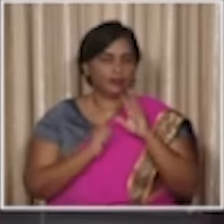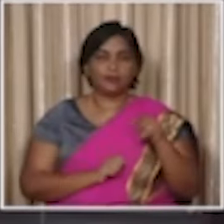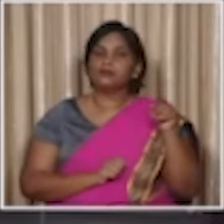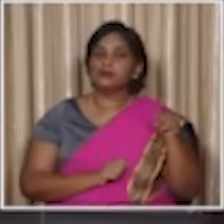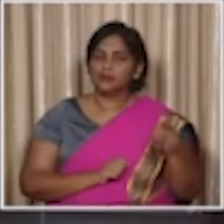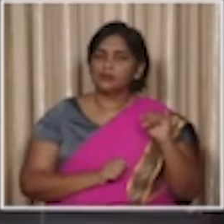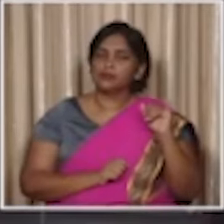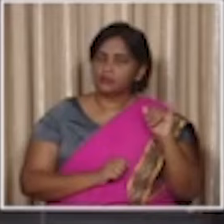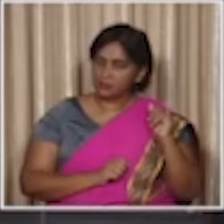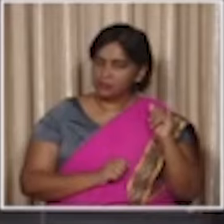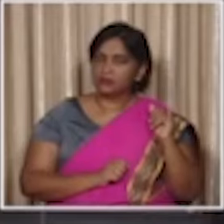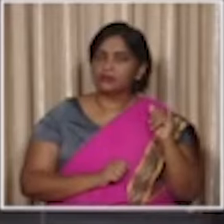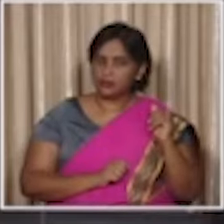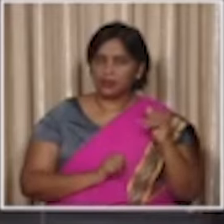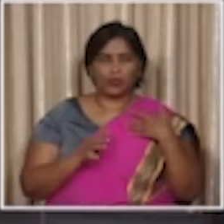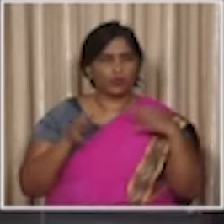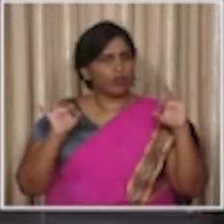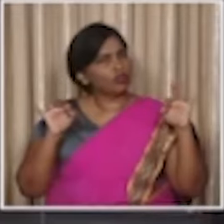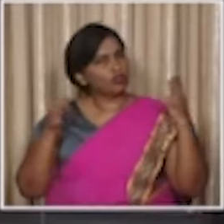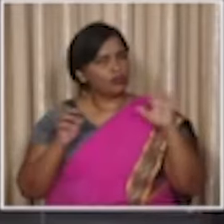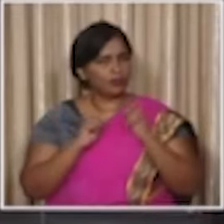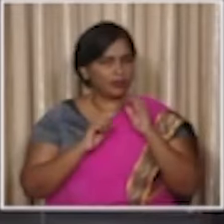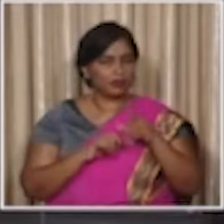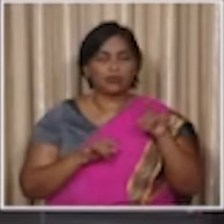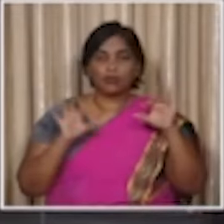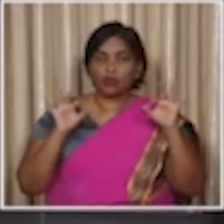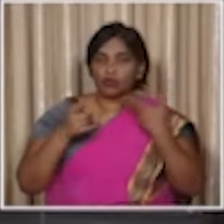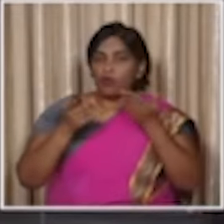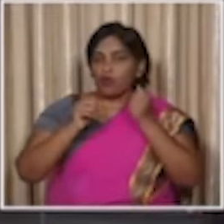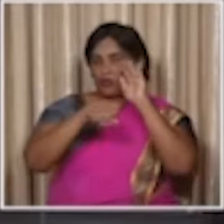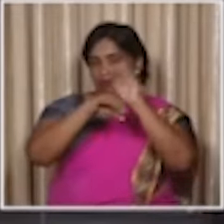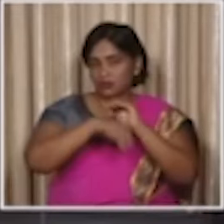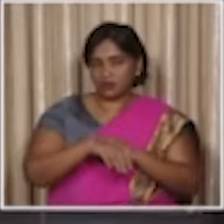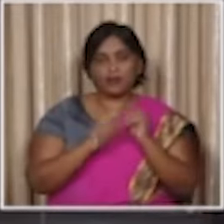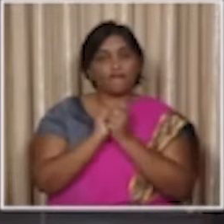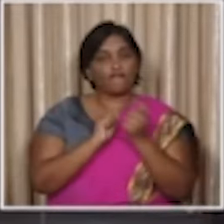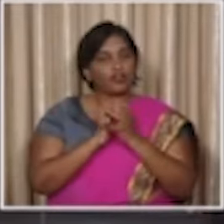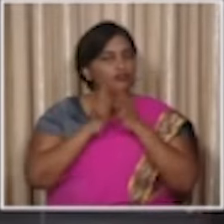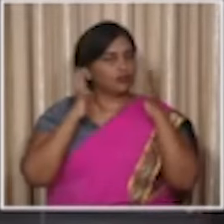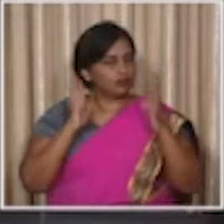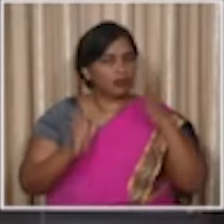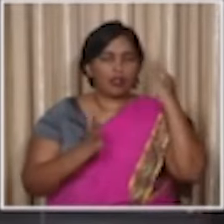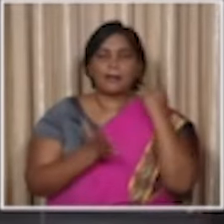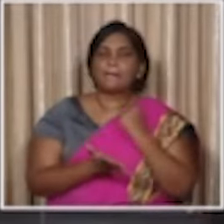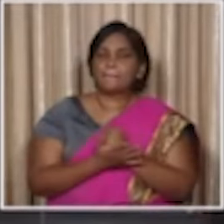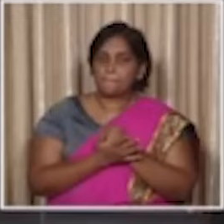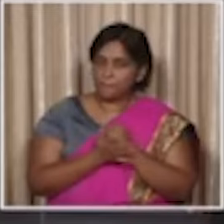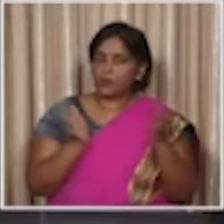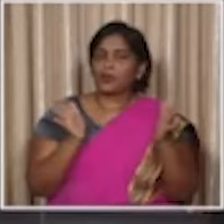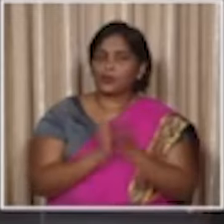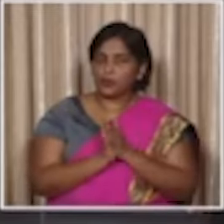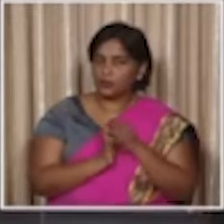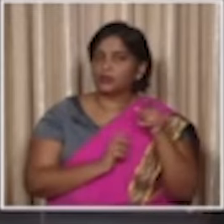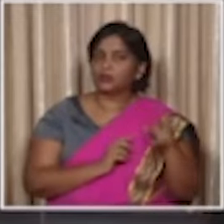එතකොට යම් දුර්වලතාවයක් තිබ්බනම් ඒ දුර්වලතාවත් අපි හඳුනාගෙන තියෙනවා. අපි වැඩමුළු රාශියක් ලෝක බැංකුවත් එක්ක සහ